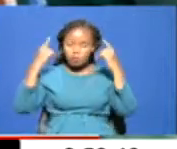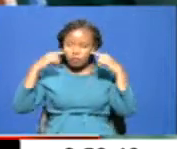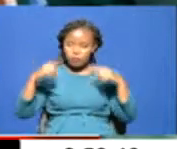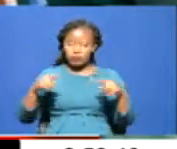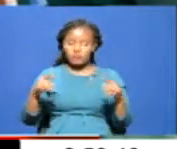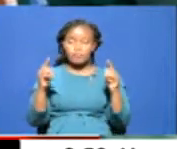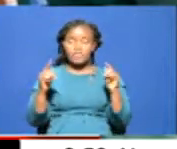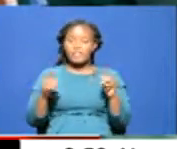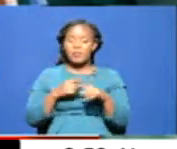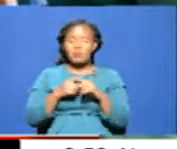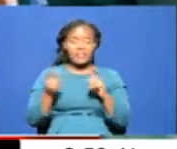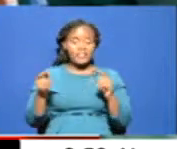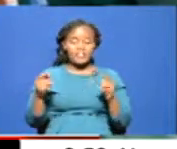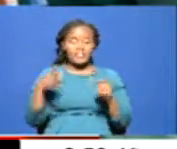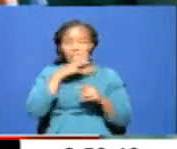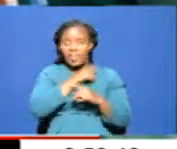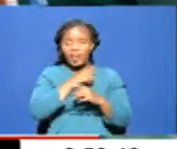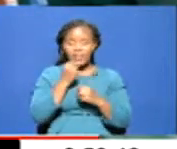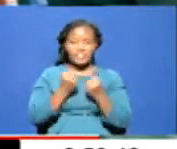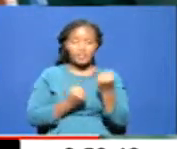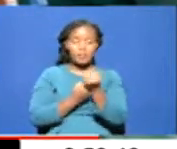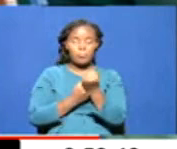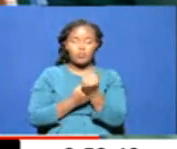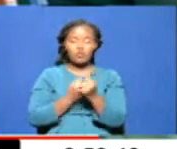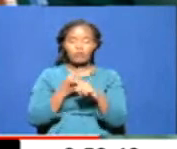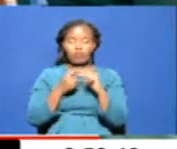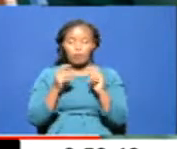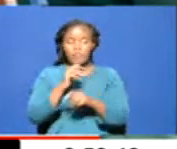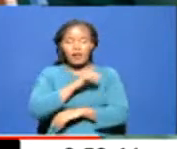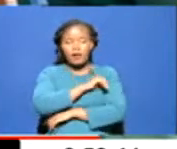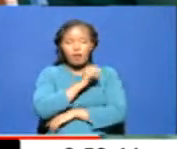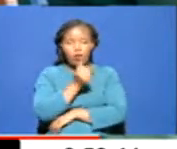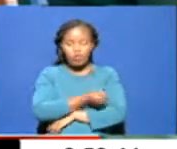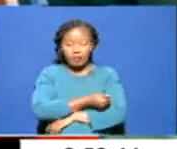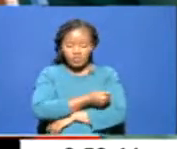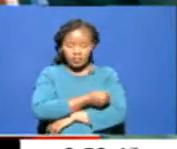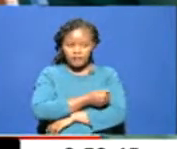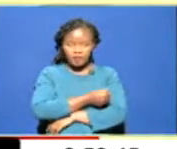lack the requisite support from the relevant authorities.